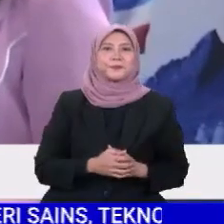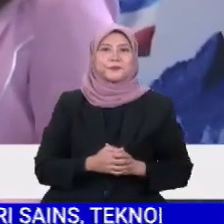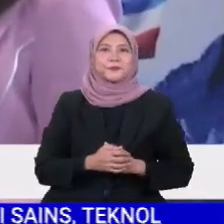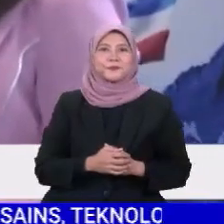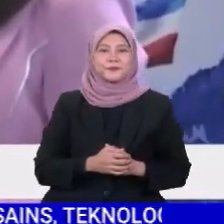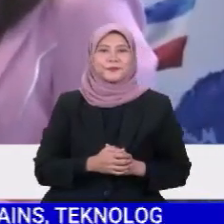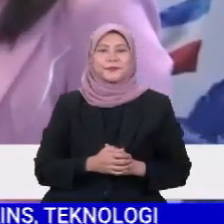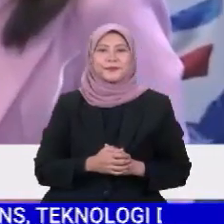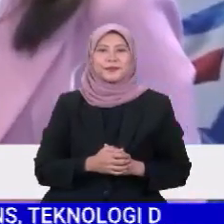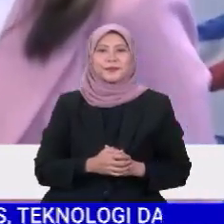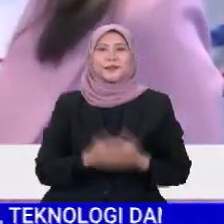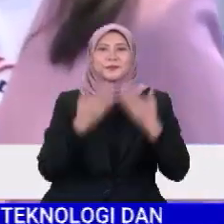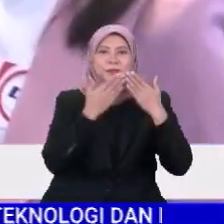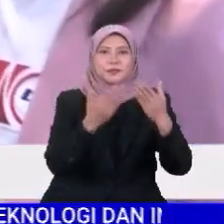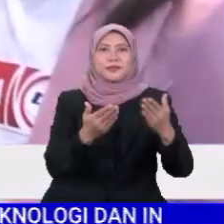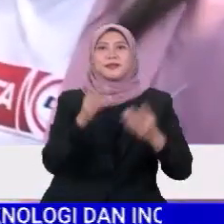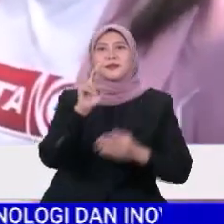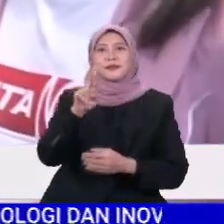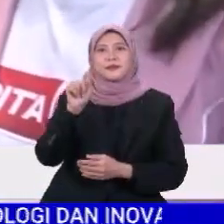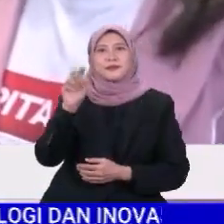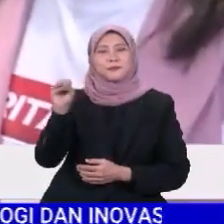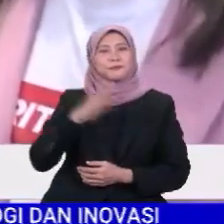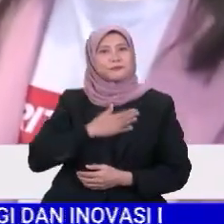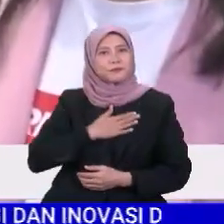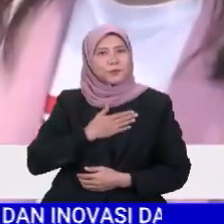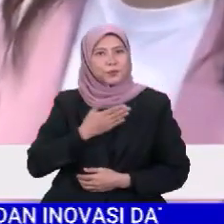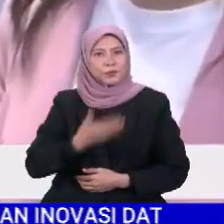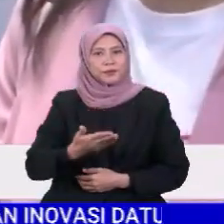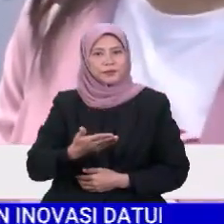terima kasih kepada RTM kerana sudi